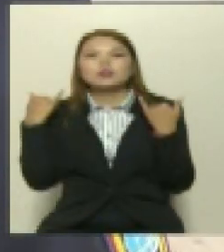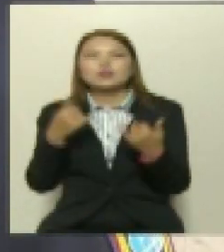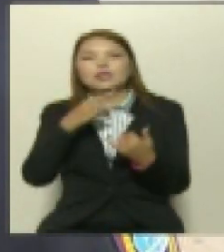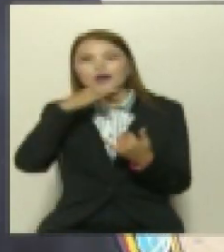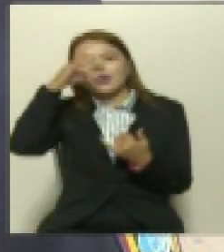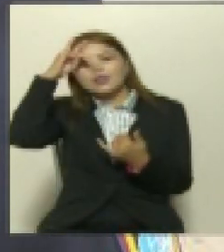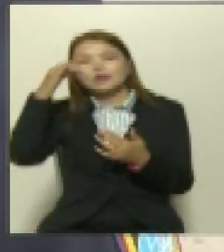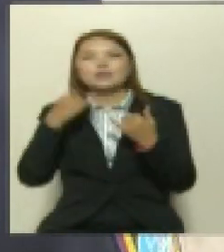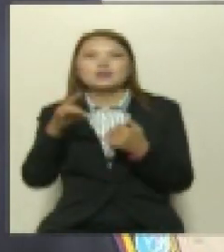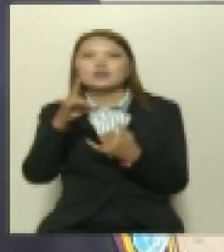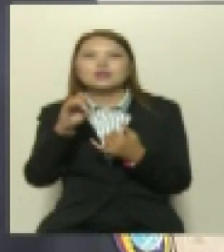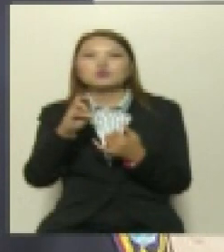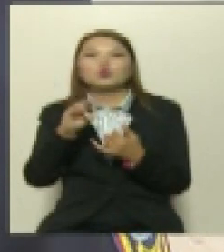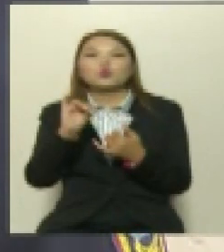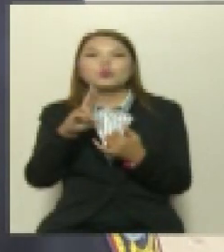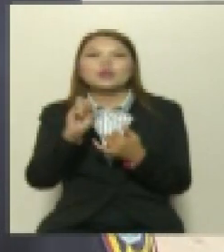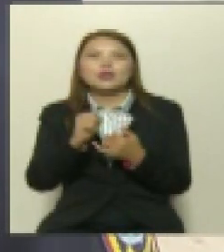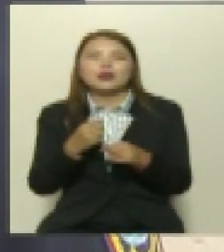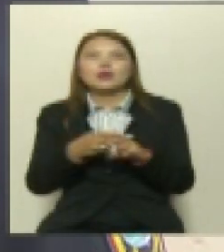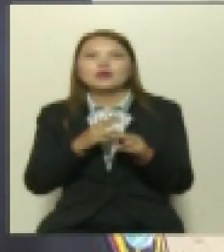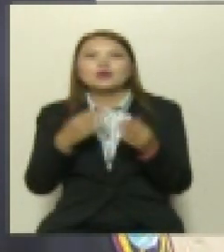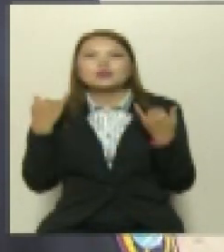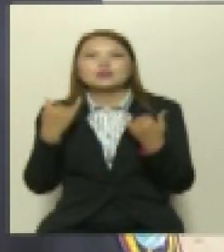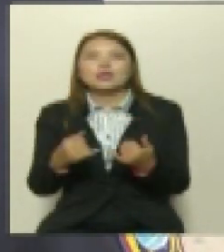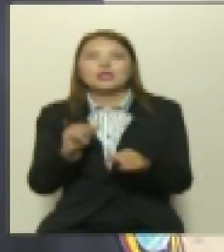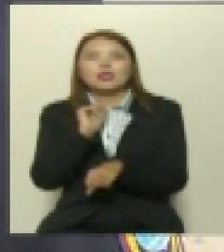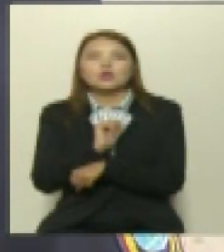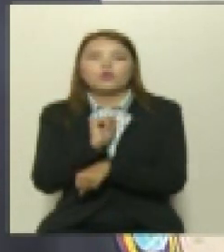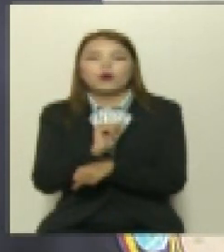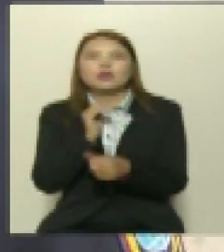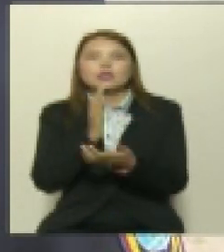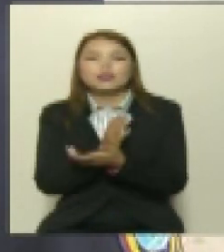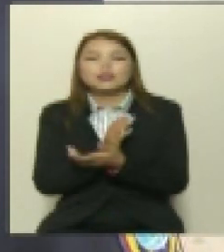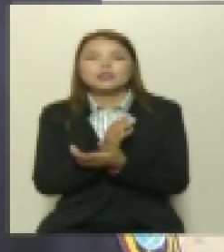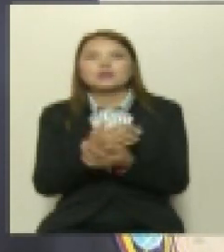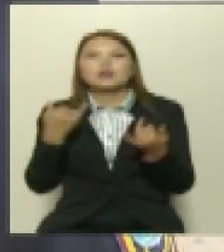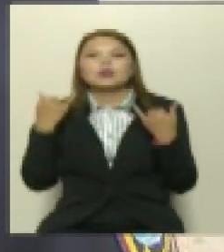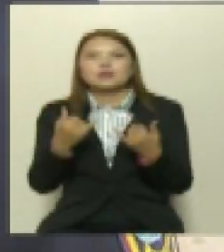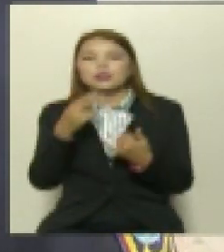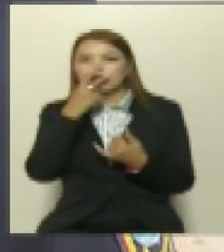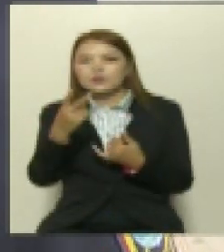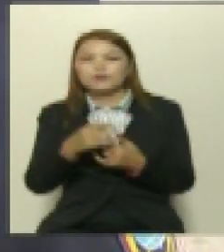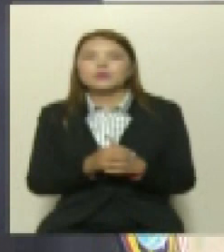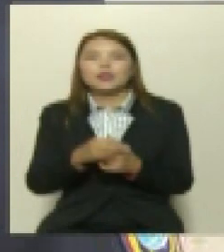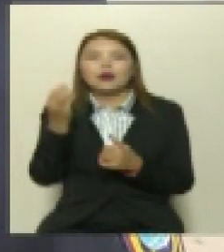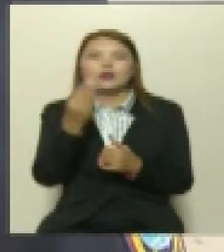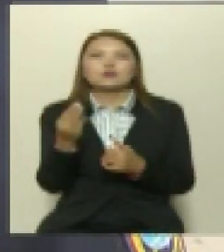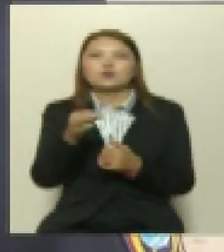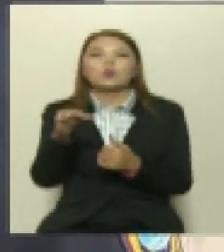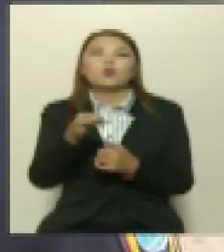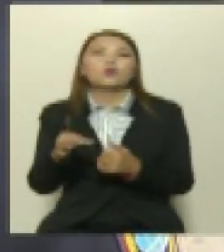Қазақстан Республикасында саналы аялдама бар. Бұндай осындай форматта Маңғыстау